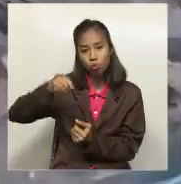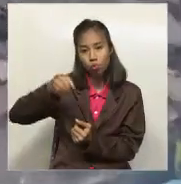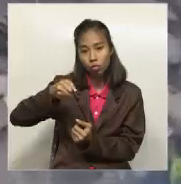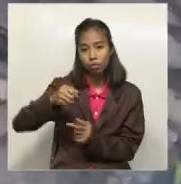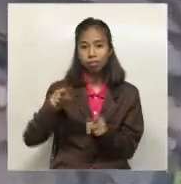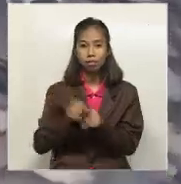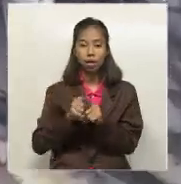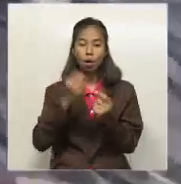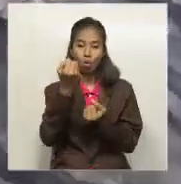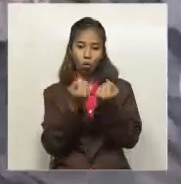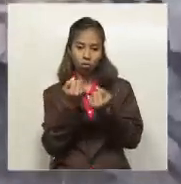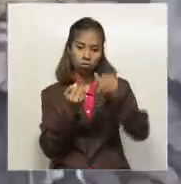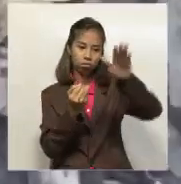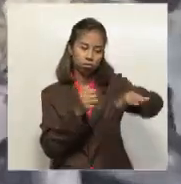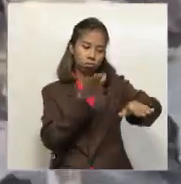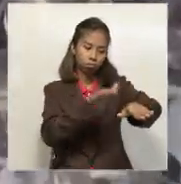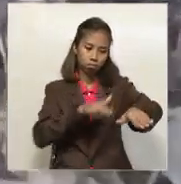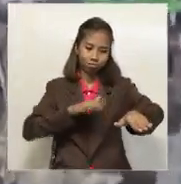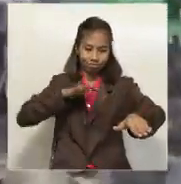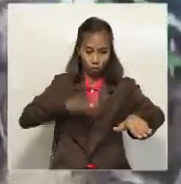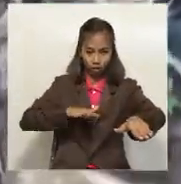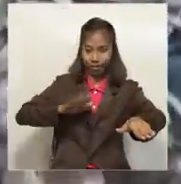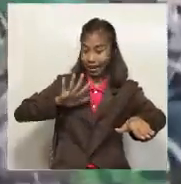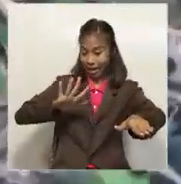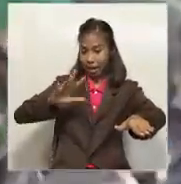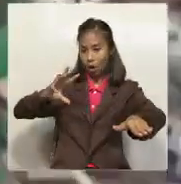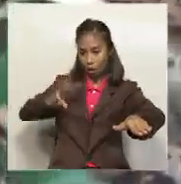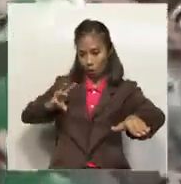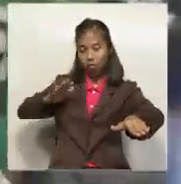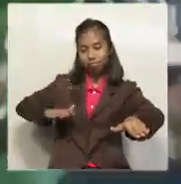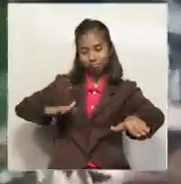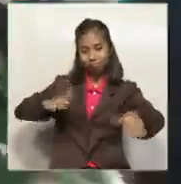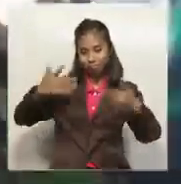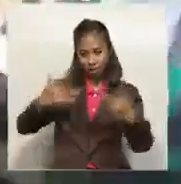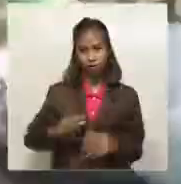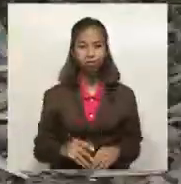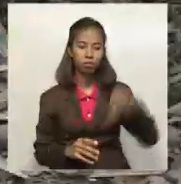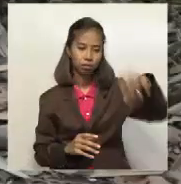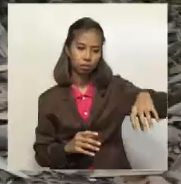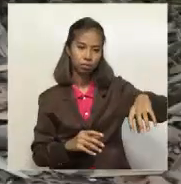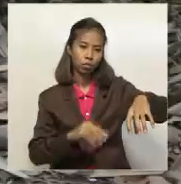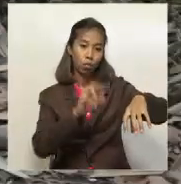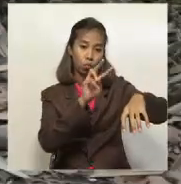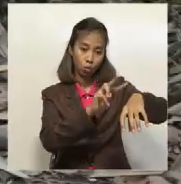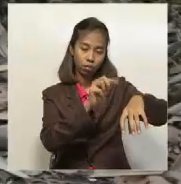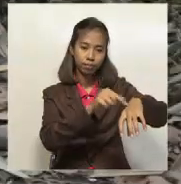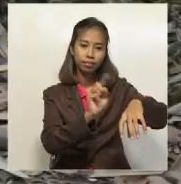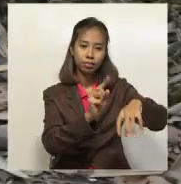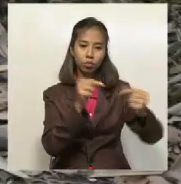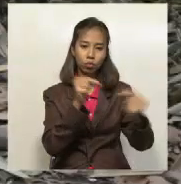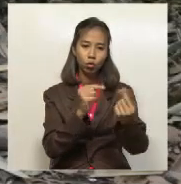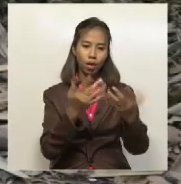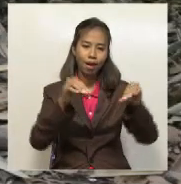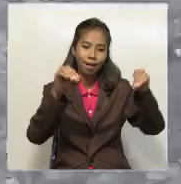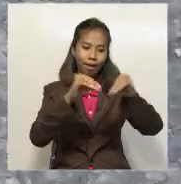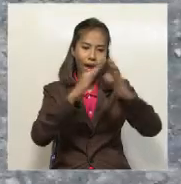เป็นจุดที่รถคันที่5และคันที่6จอดอยู่ค่ะ ไปดูจุดที่2ที่เจ้าหน้าที่ไปตรวจสอบนะคะก็คือบริเวณส